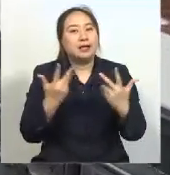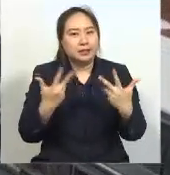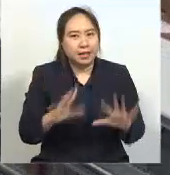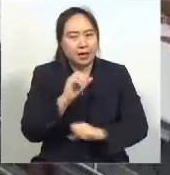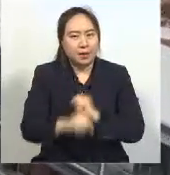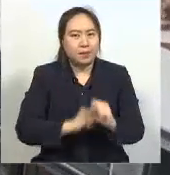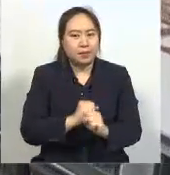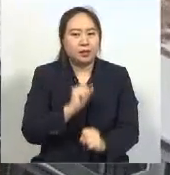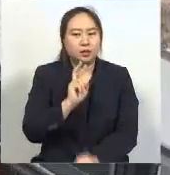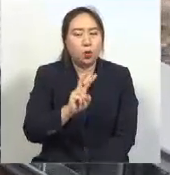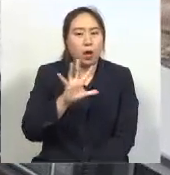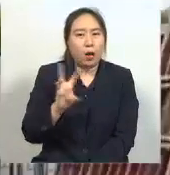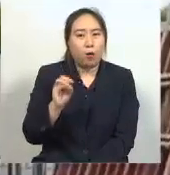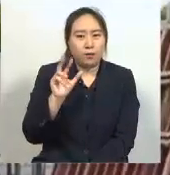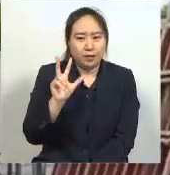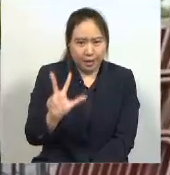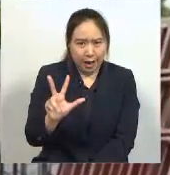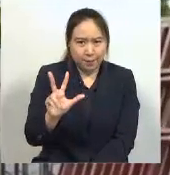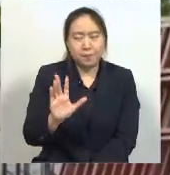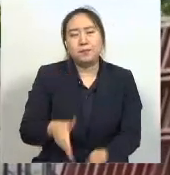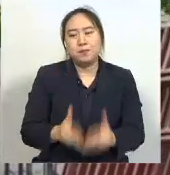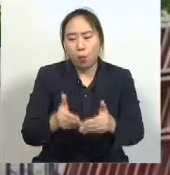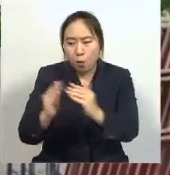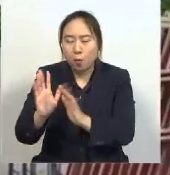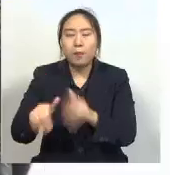ปี2563